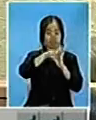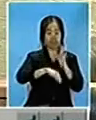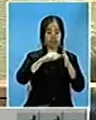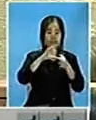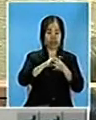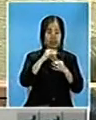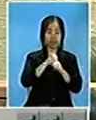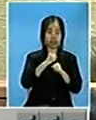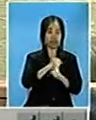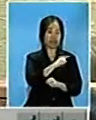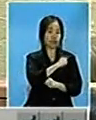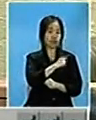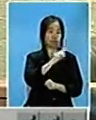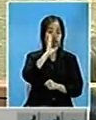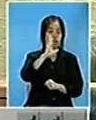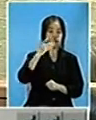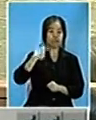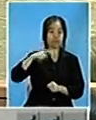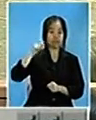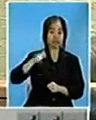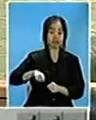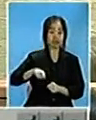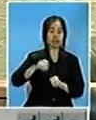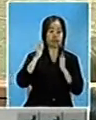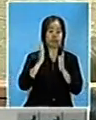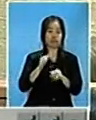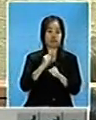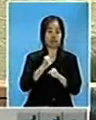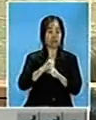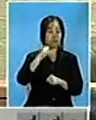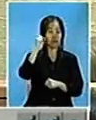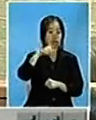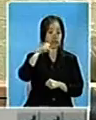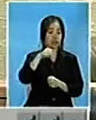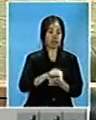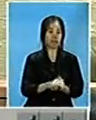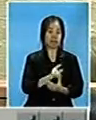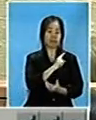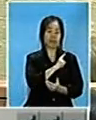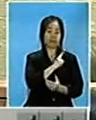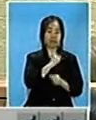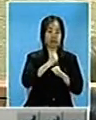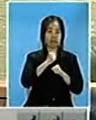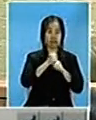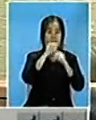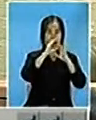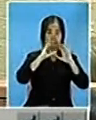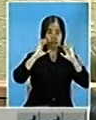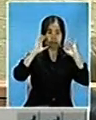ฏิบัติหน้าที่ของศาลตุลาการรัฐธรรมนูญกับเจ้าหน้าที่ซึ่งมีฐานะเป็นข้าราชการเป็นผู้บริห